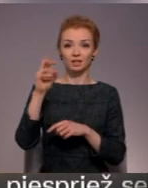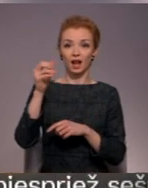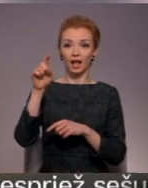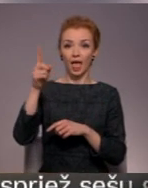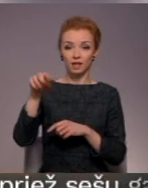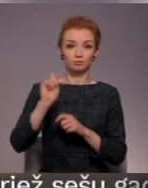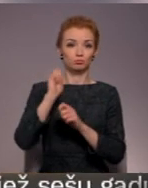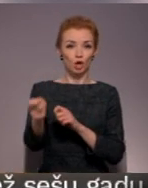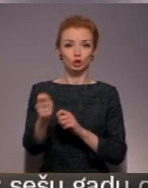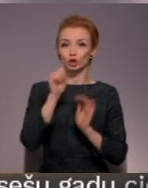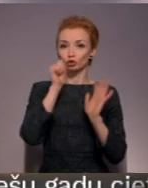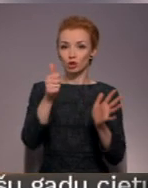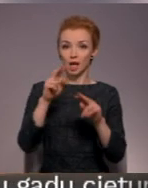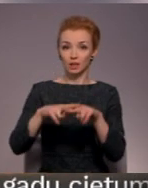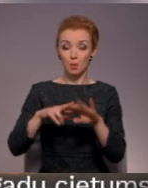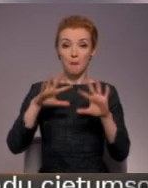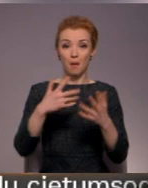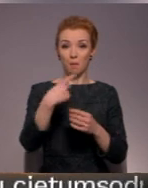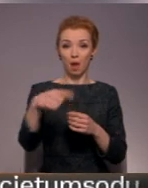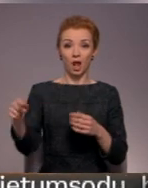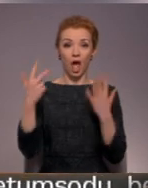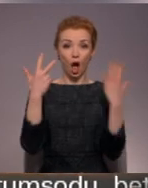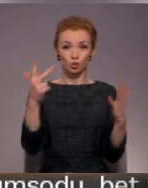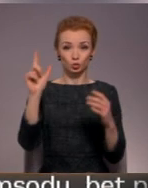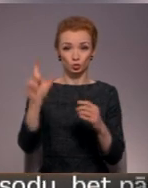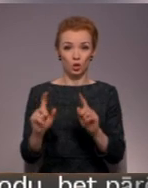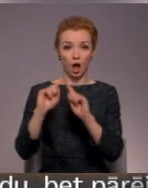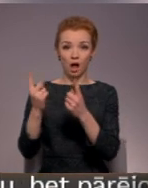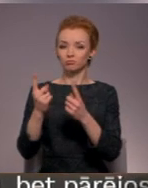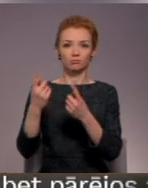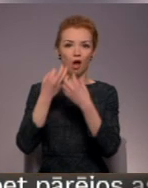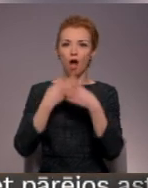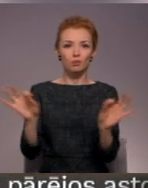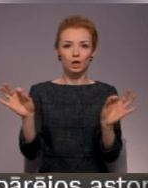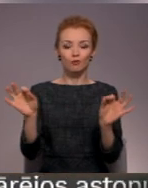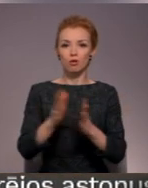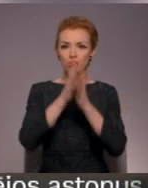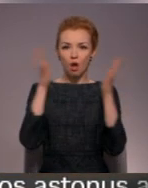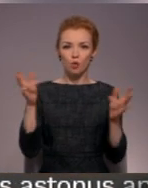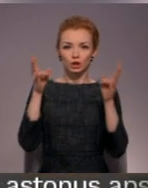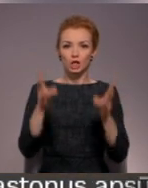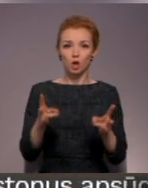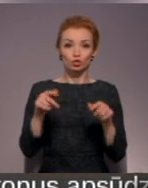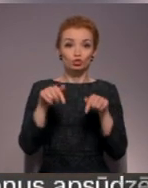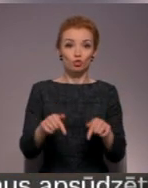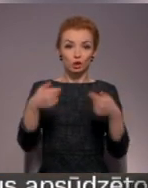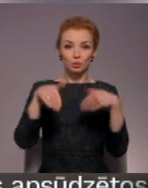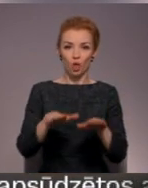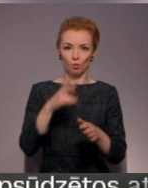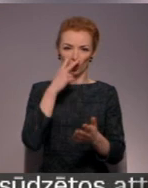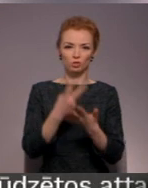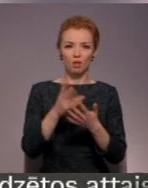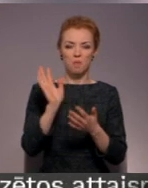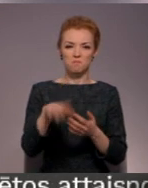gadi cietumā. Pārējie 8 apsūdzētie ir pilnībā attaisnoti. Daudzi cietušie šo spriedumu uzskata